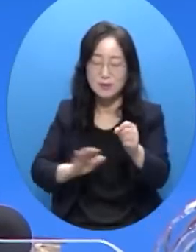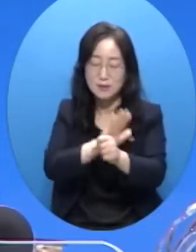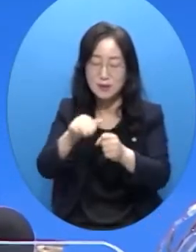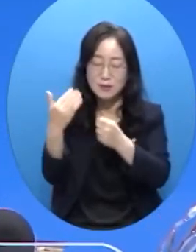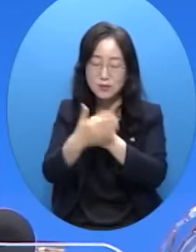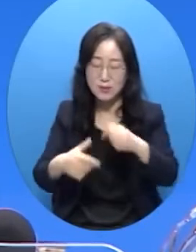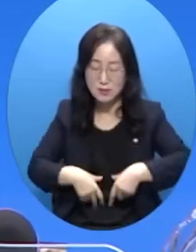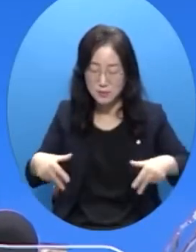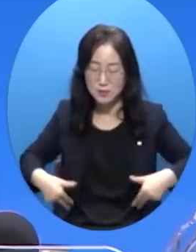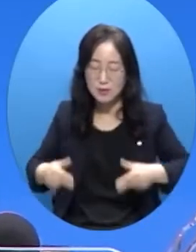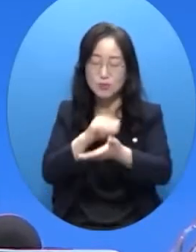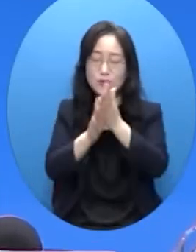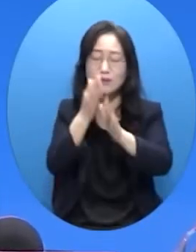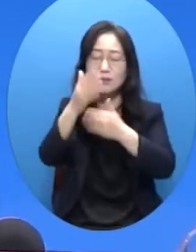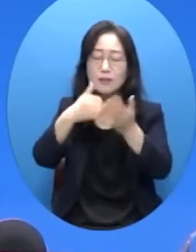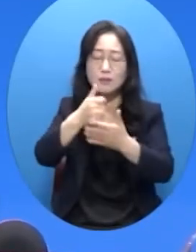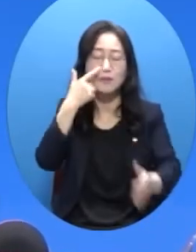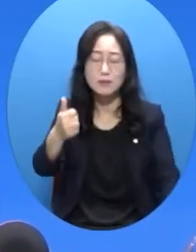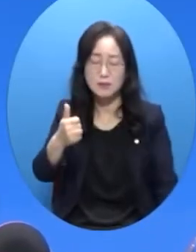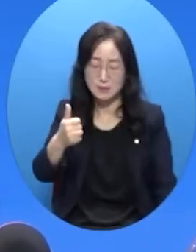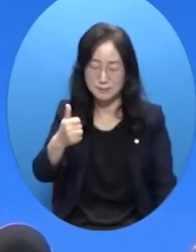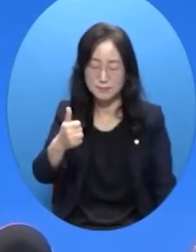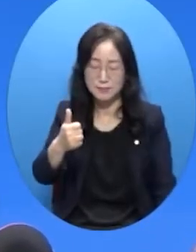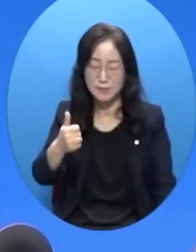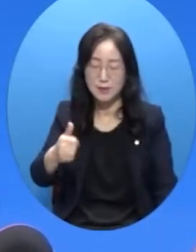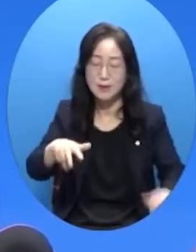공경하는 모습이 잘 보이지 않습니다.